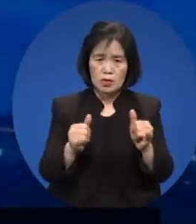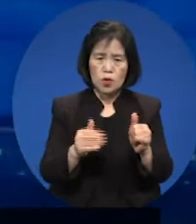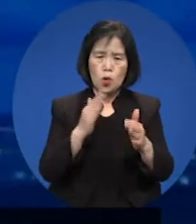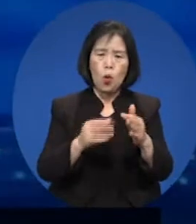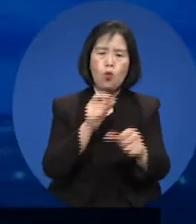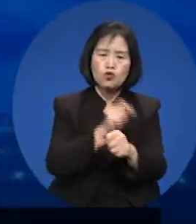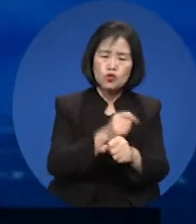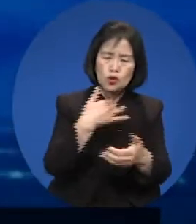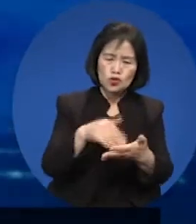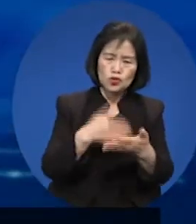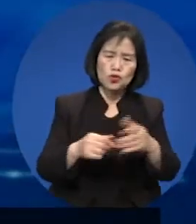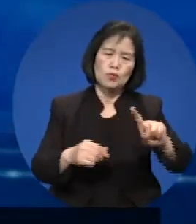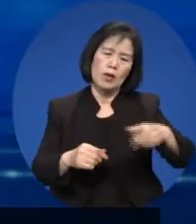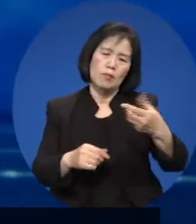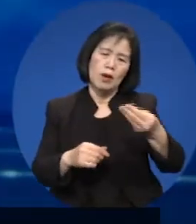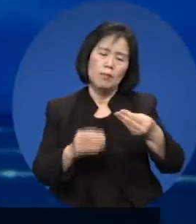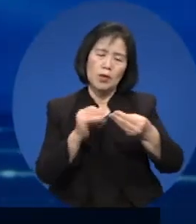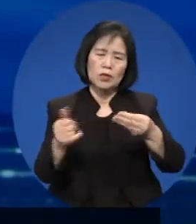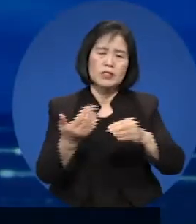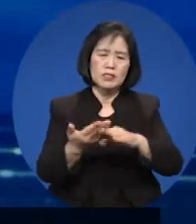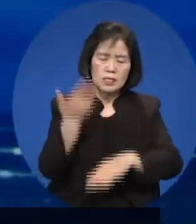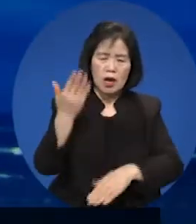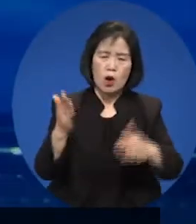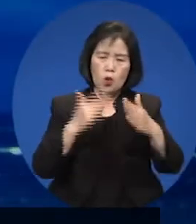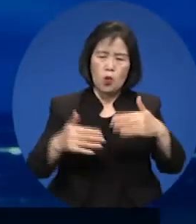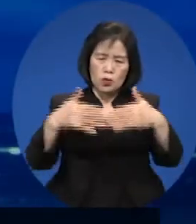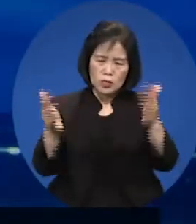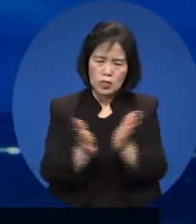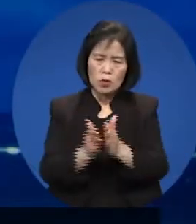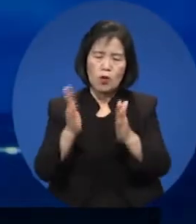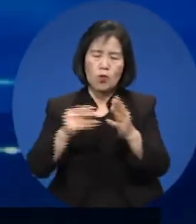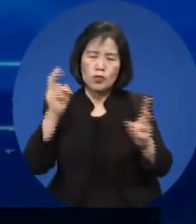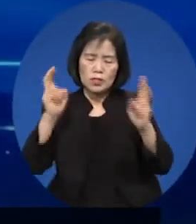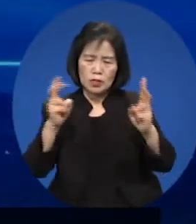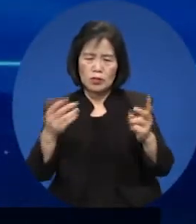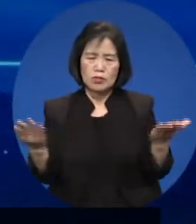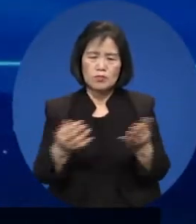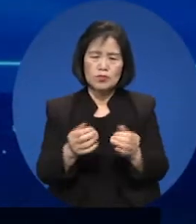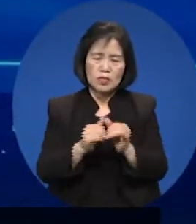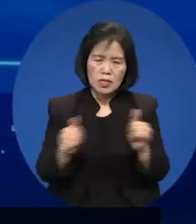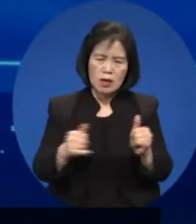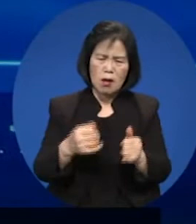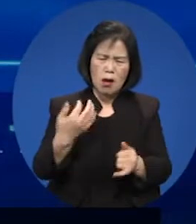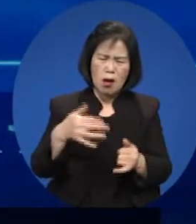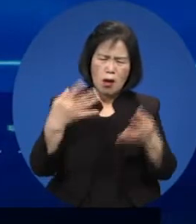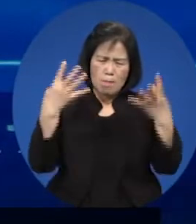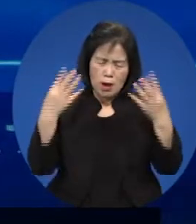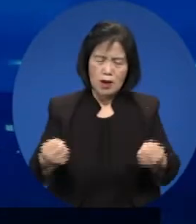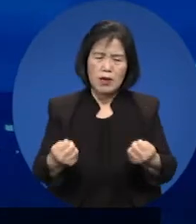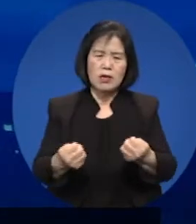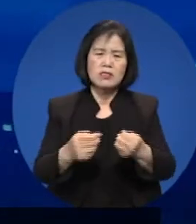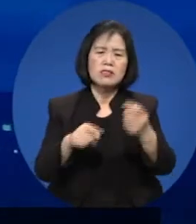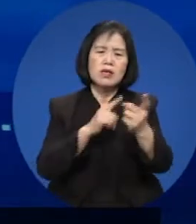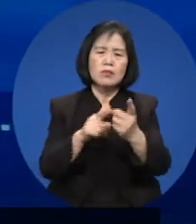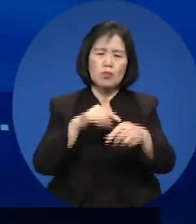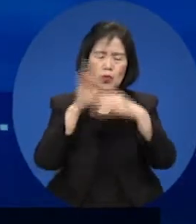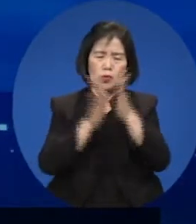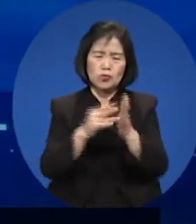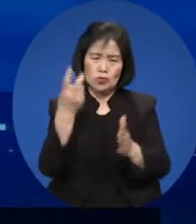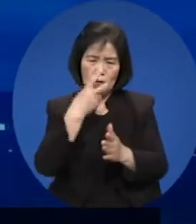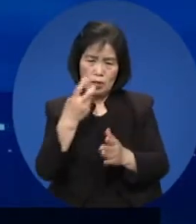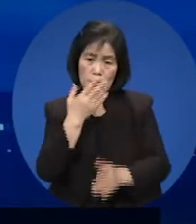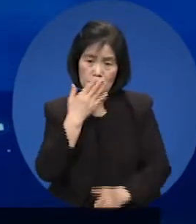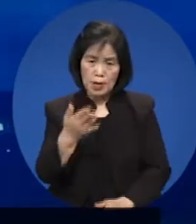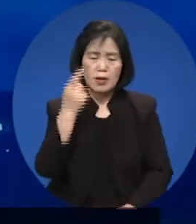수만 100만 명이 넘고 이르도록 공기관 이라던가 공기업에 근무하는 사람들 수백만 명 인데 이를 대상으로 모두 관련 이게